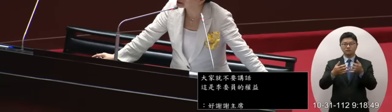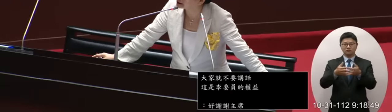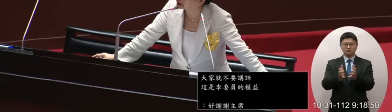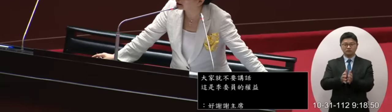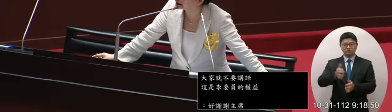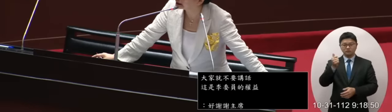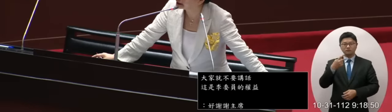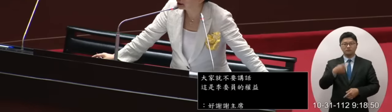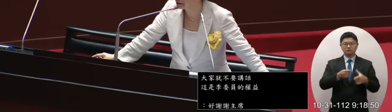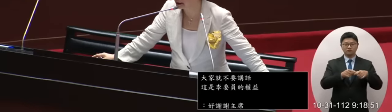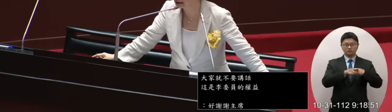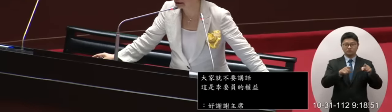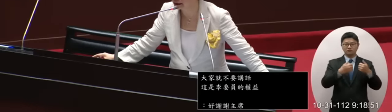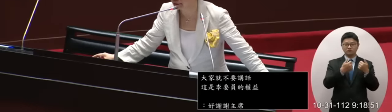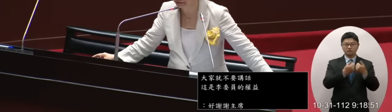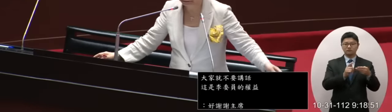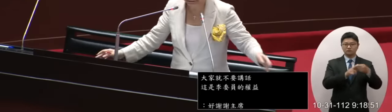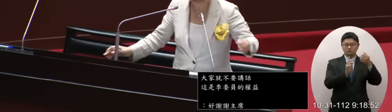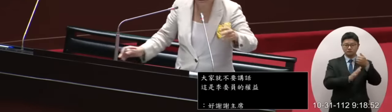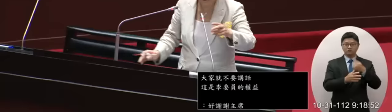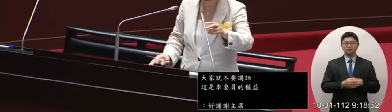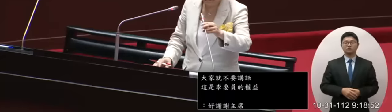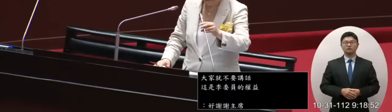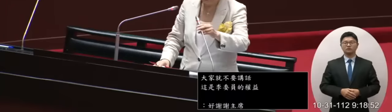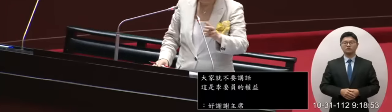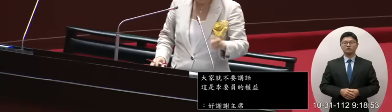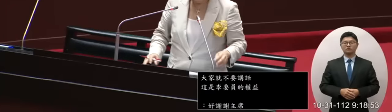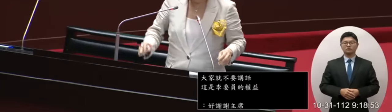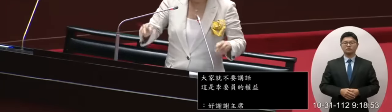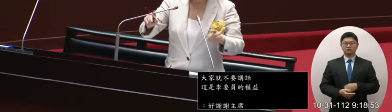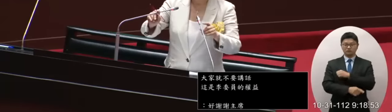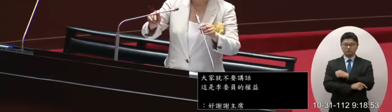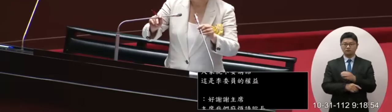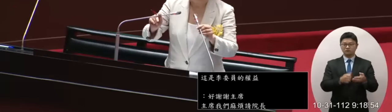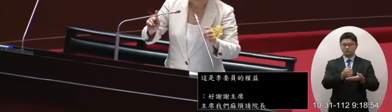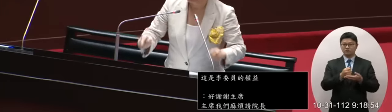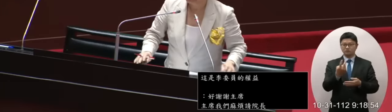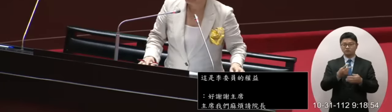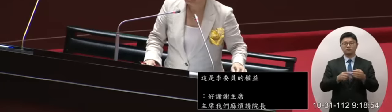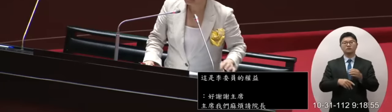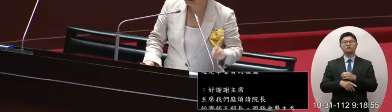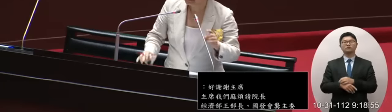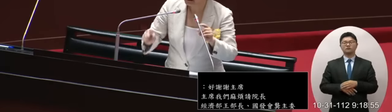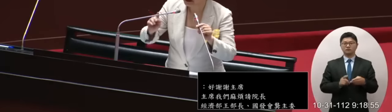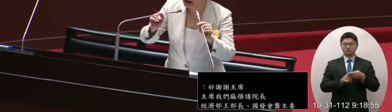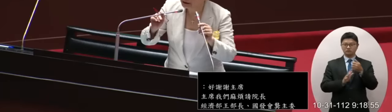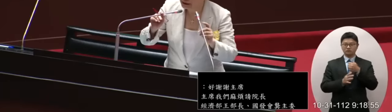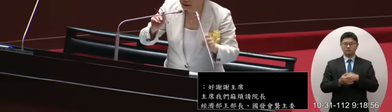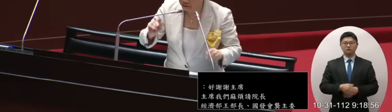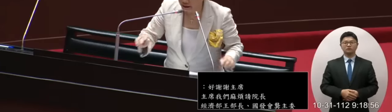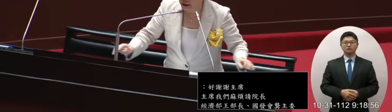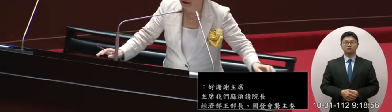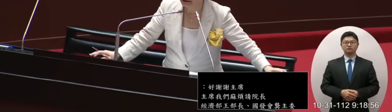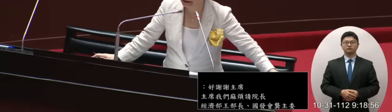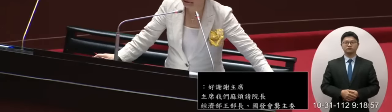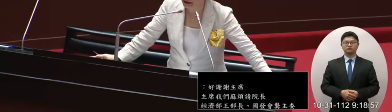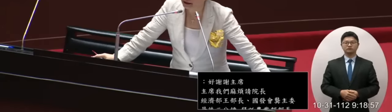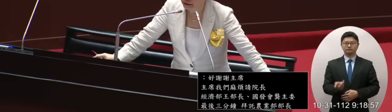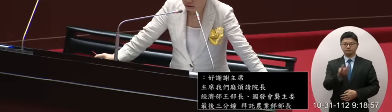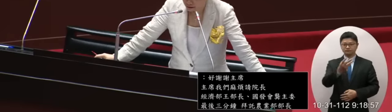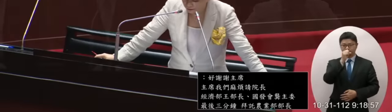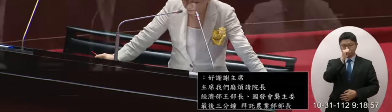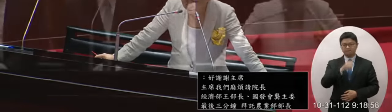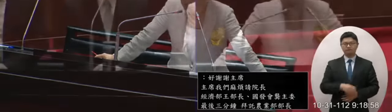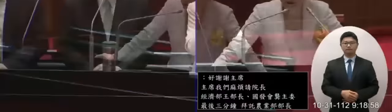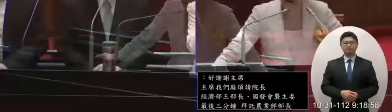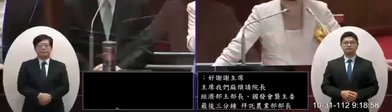主委上台，好不好？谢谢。 最后三分钟，请两位部长注意啊。 好， 三 位好，三位